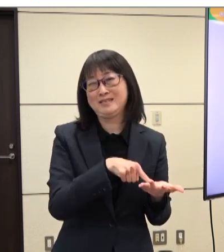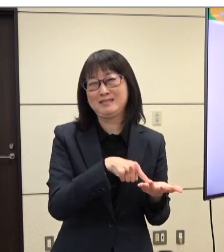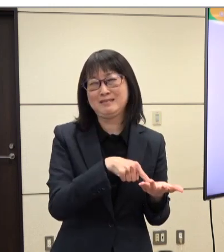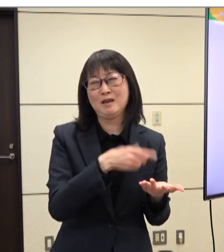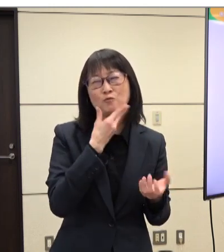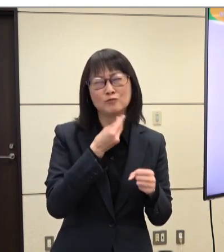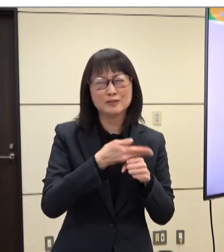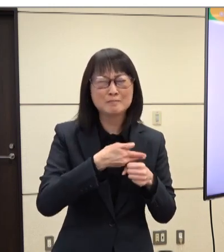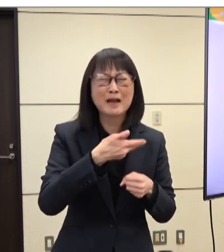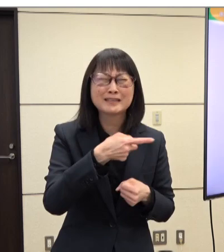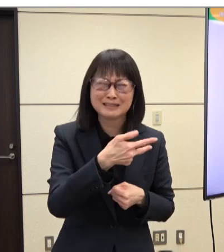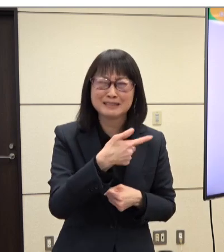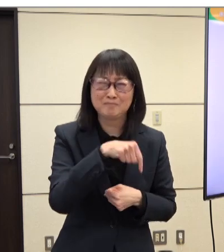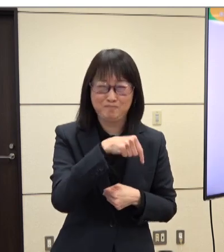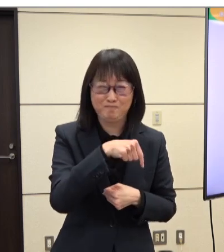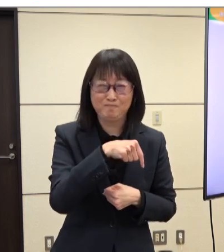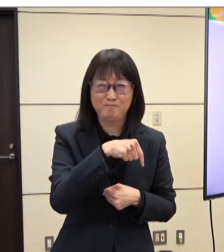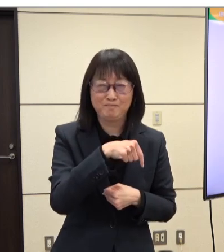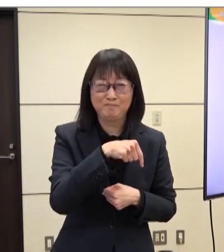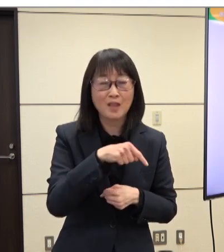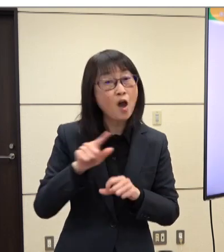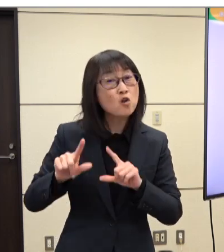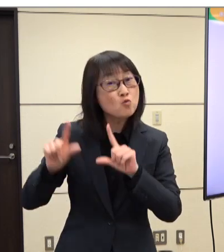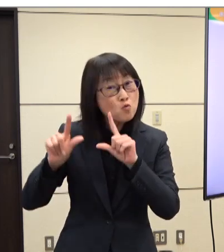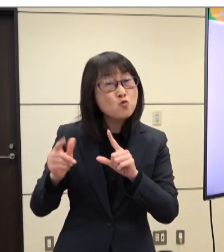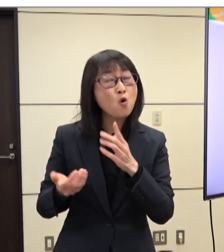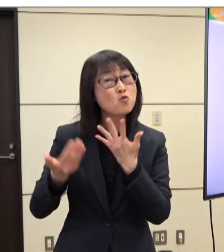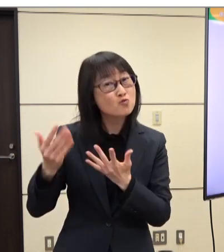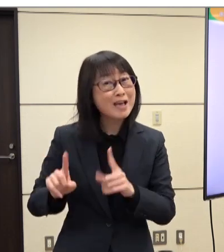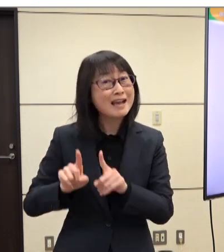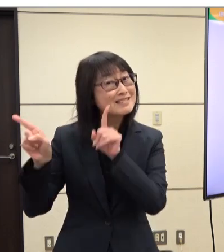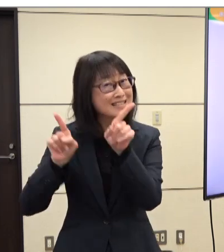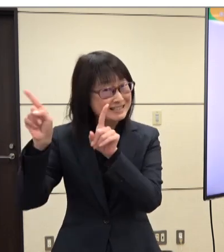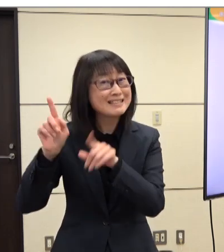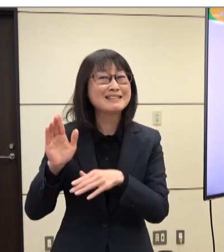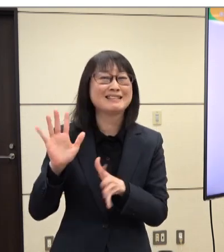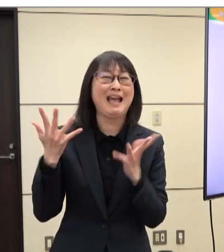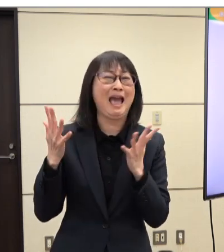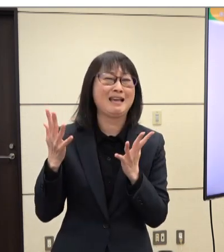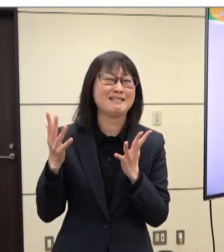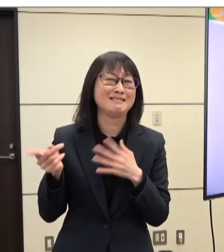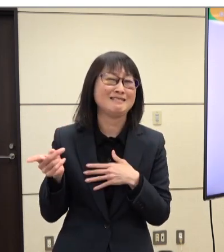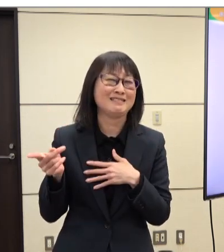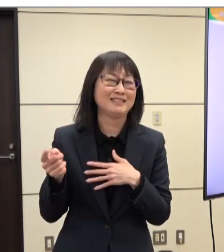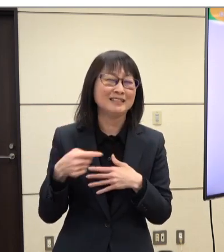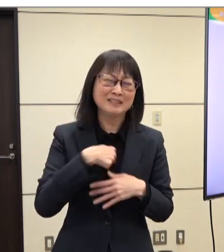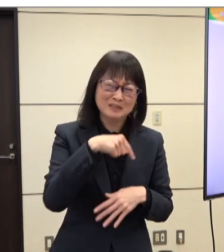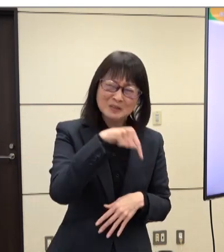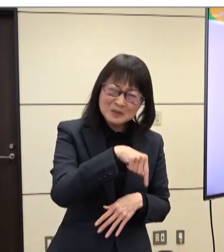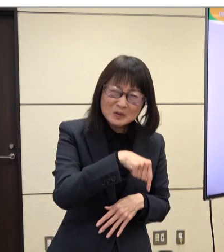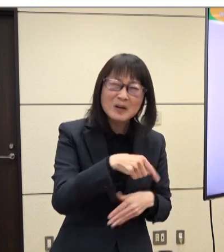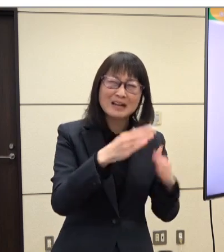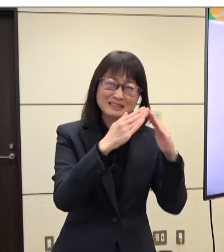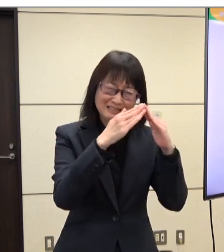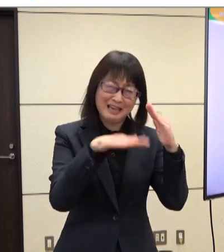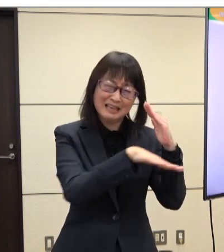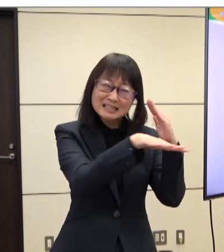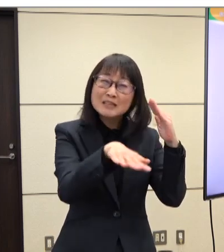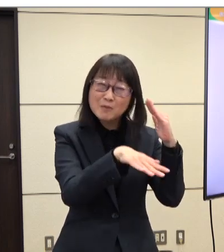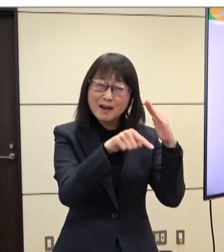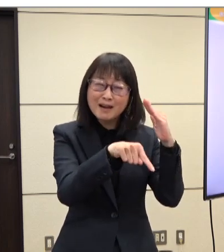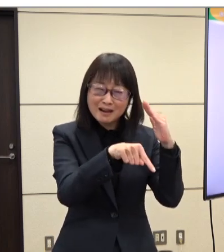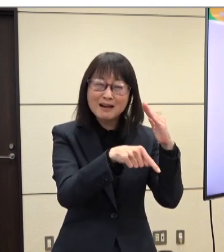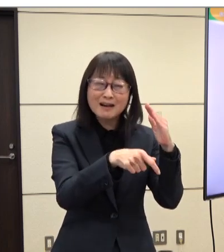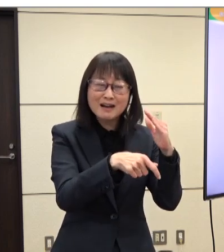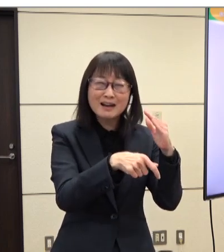が福島の場合はだいたい皆さん庭だと思っていらっしゃって、そこで草刈りとかやって、そしてその草が出